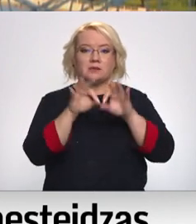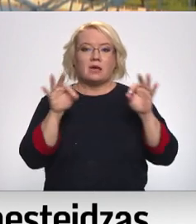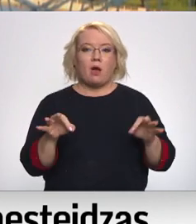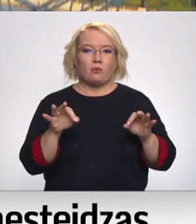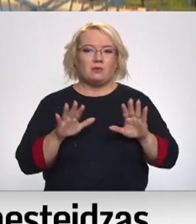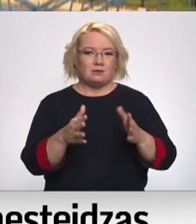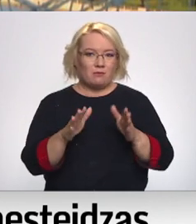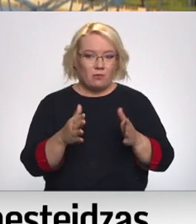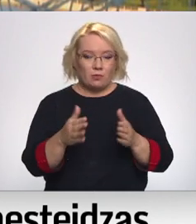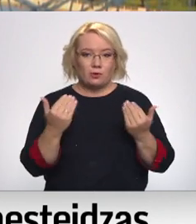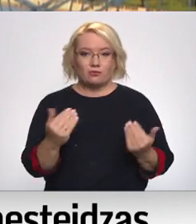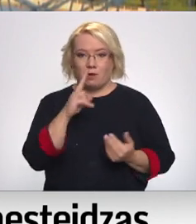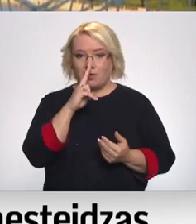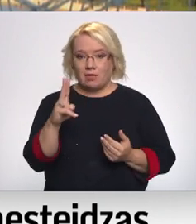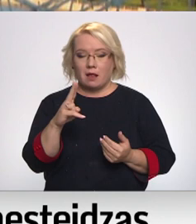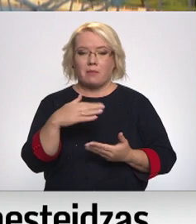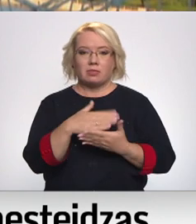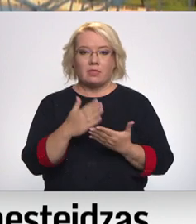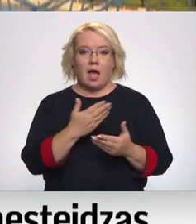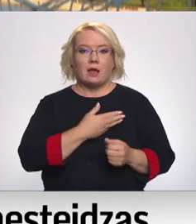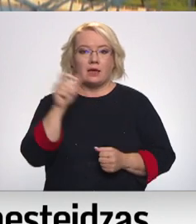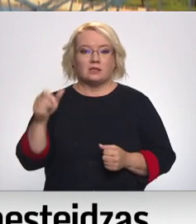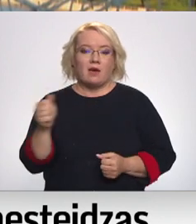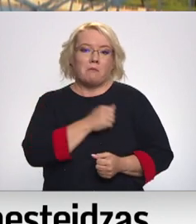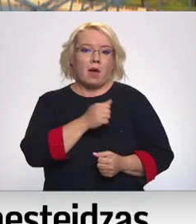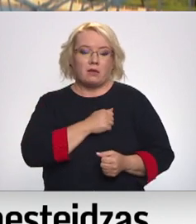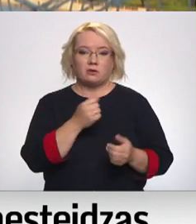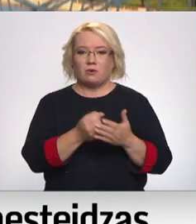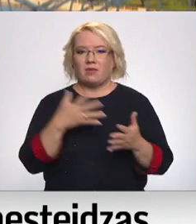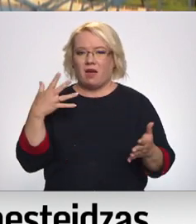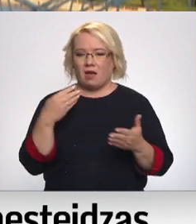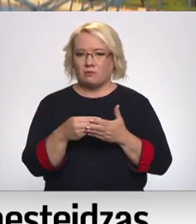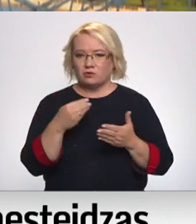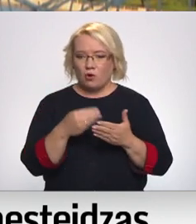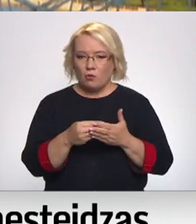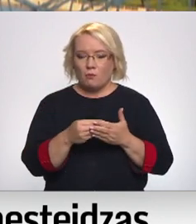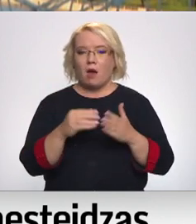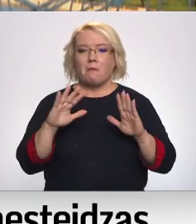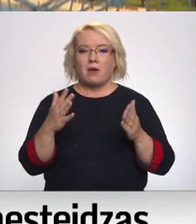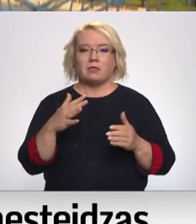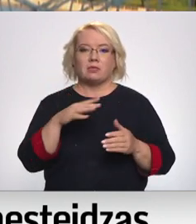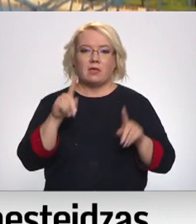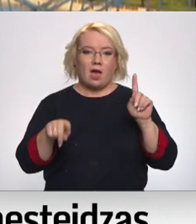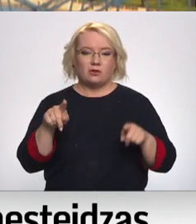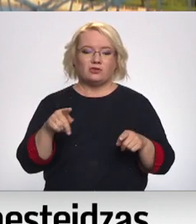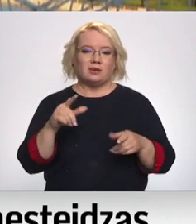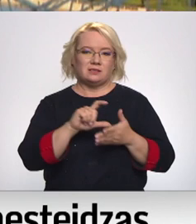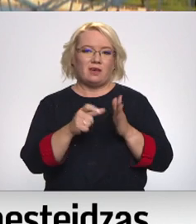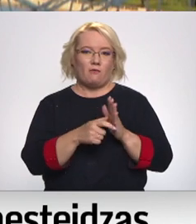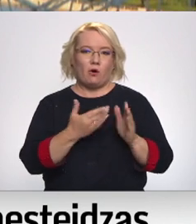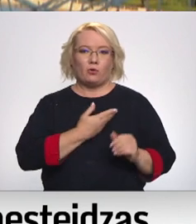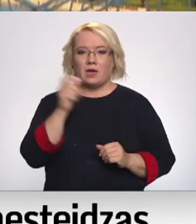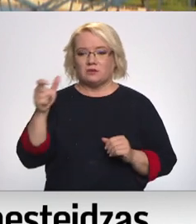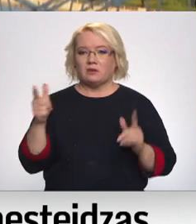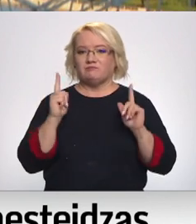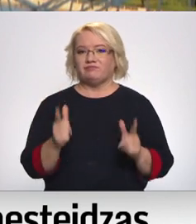sildīt jau šonedēļ. Lai gan daļa iedzīvotāji baidās no lielām summām, rēķinos ir daudzdzīvokļu nama iemītnieki, kuri gatavi